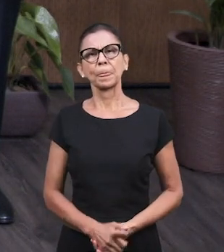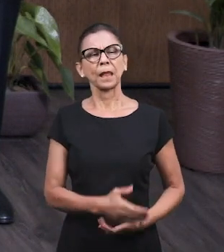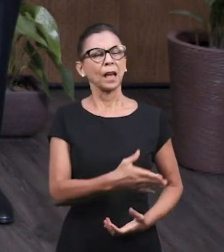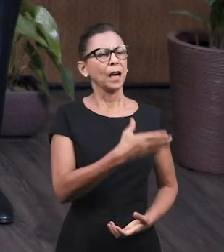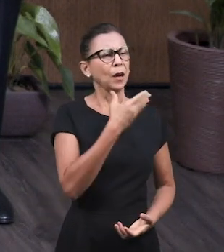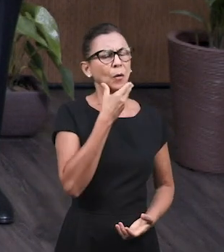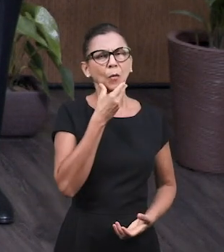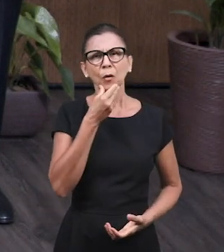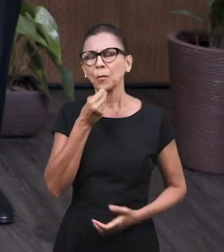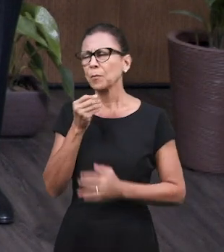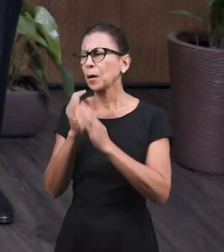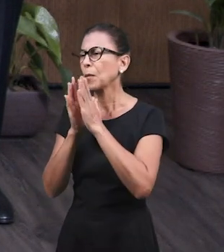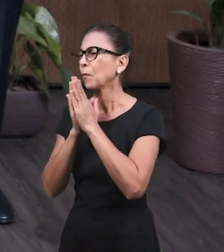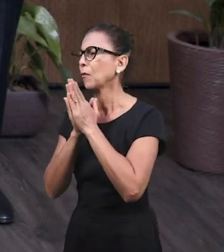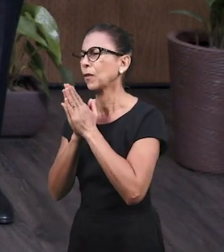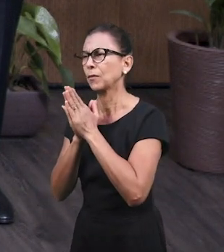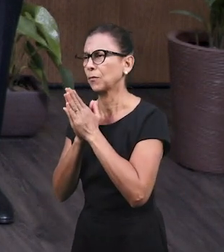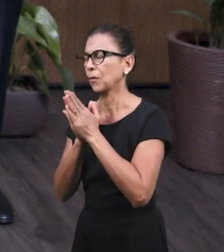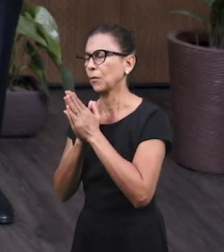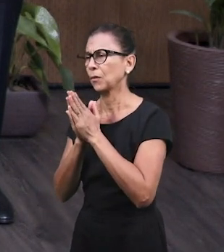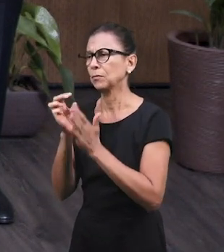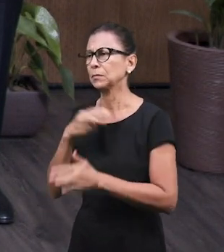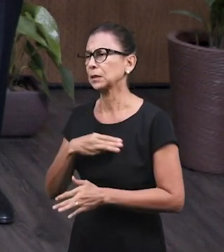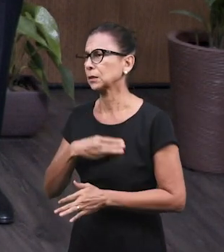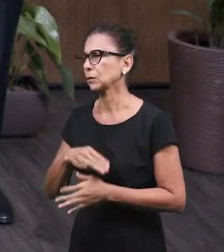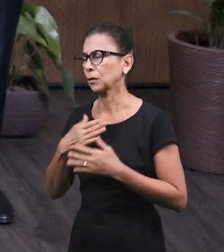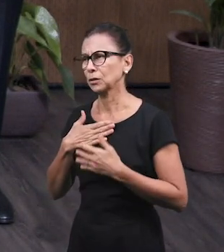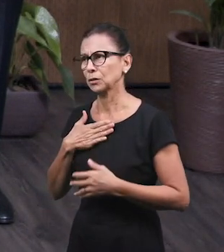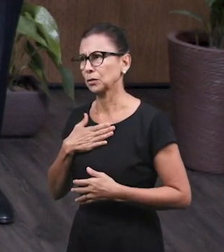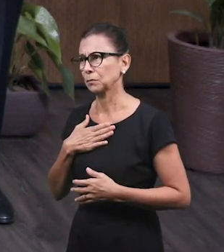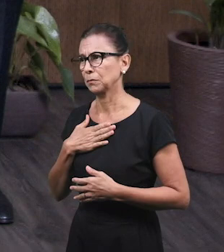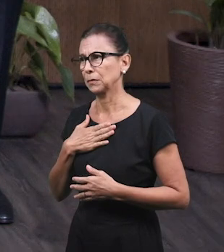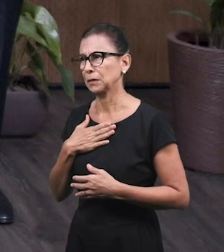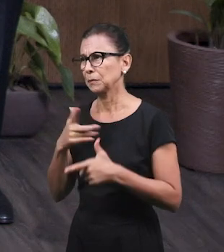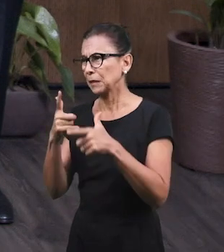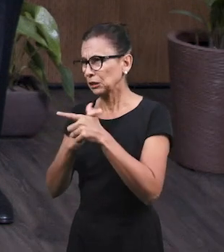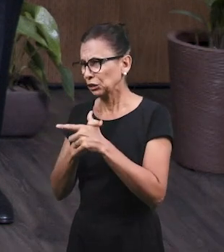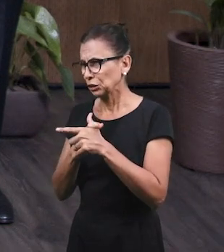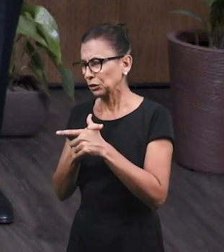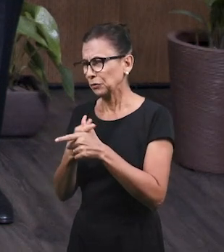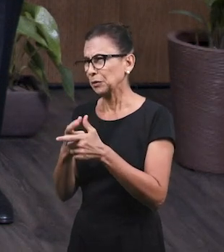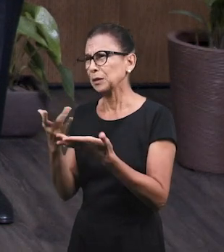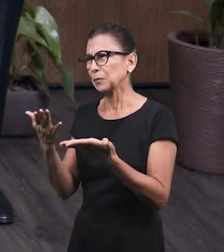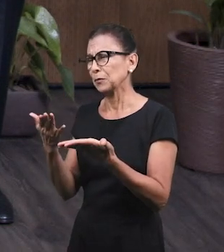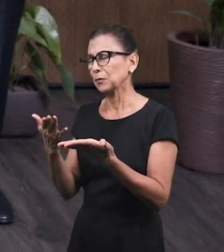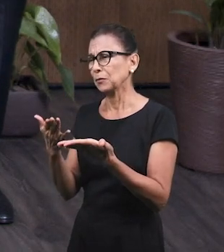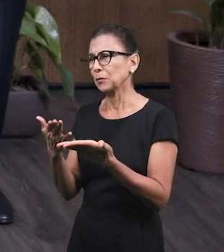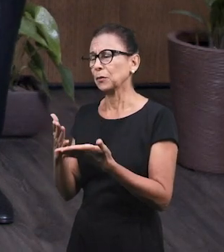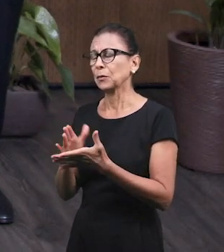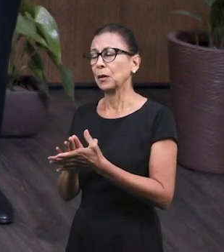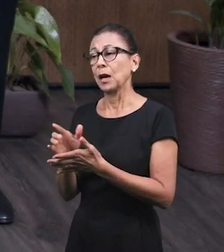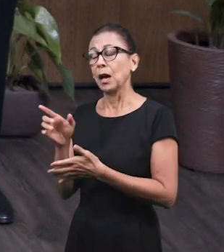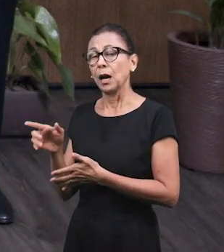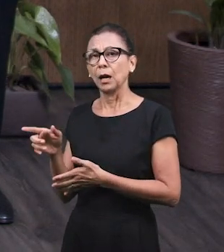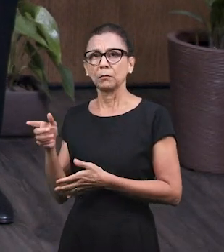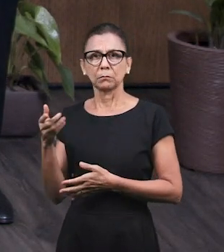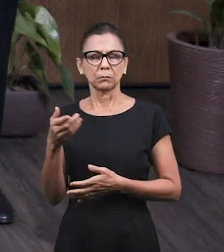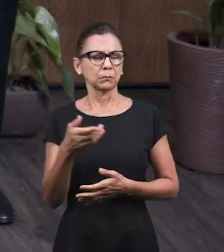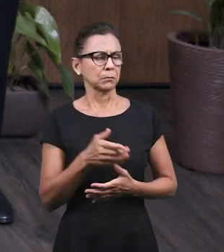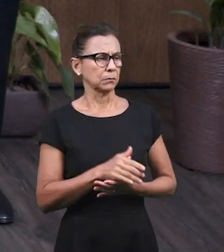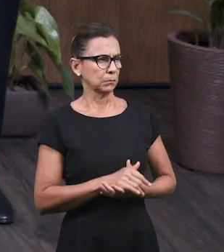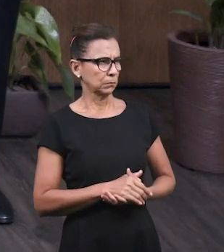devait, le débiteur, dit la Bible que a imploré à son créancier qu'il y ait de la compassion,